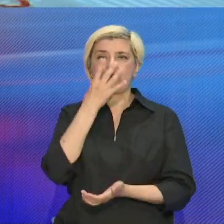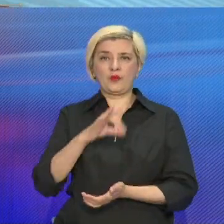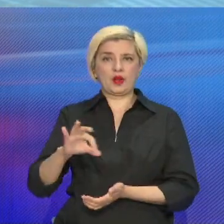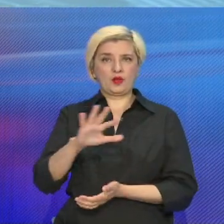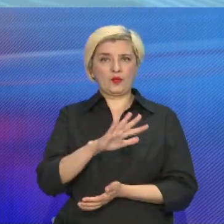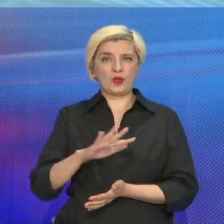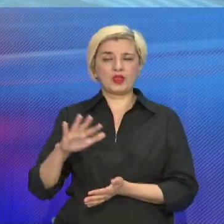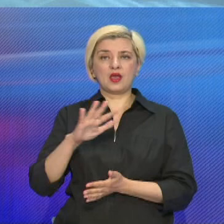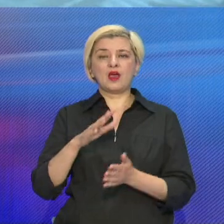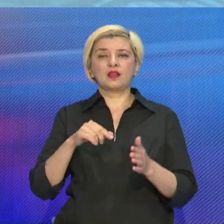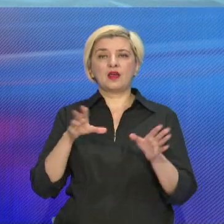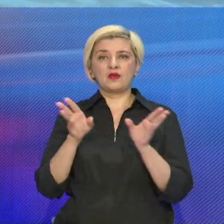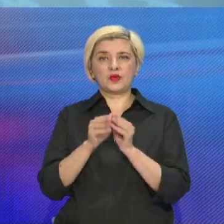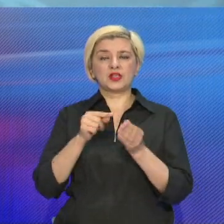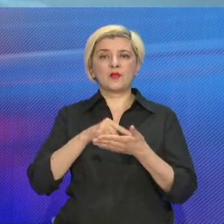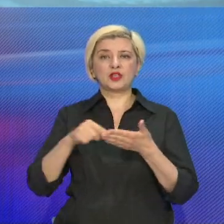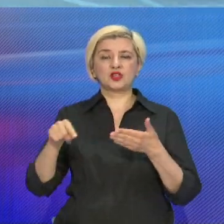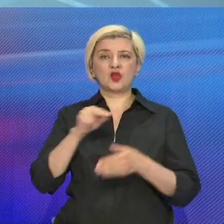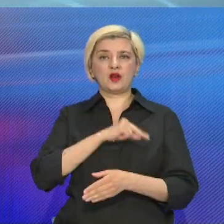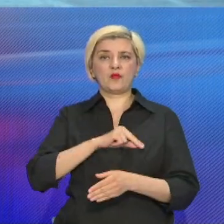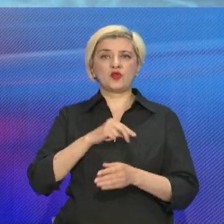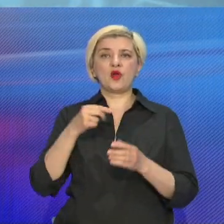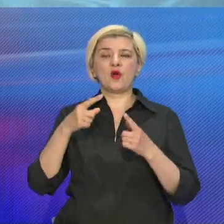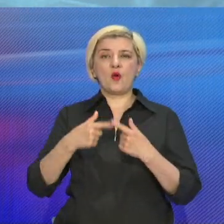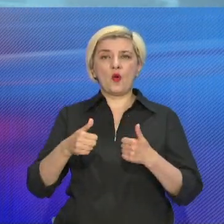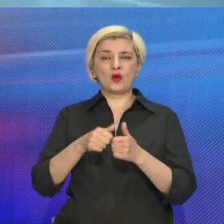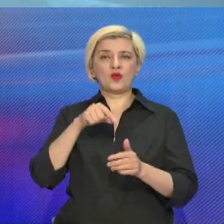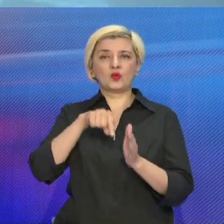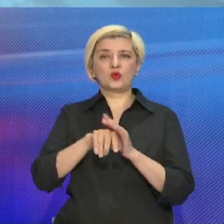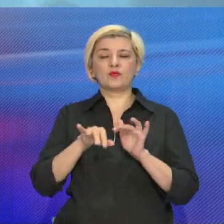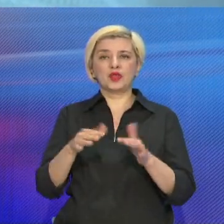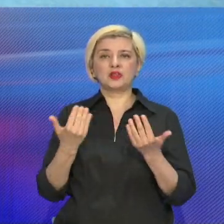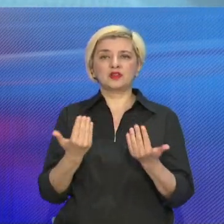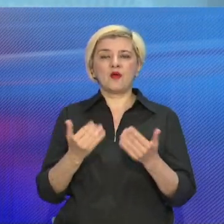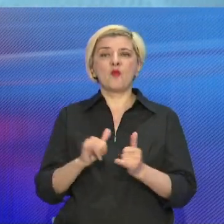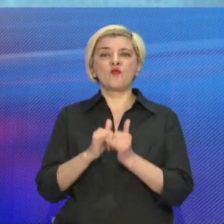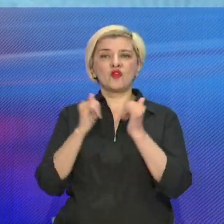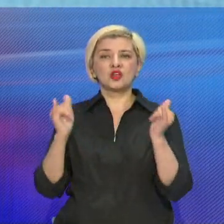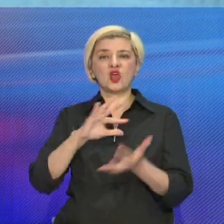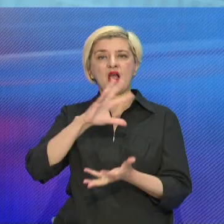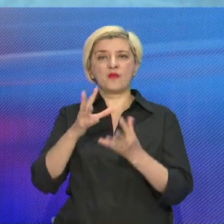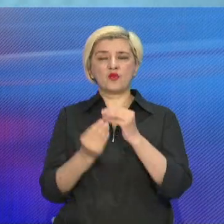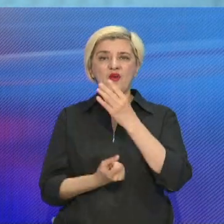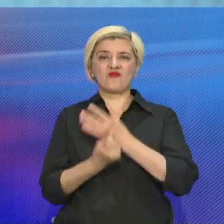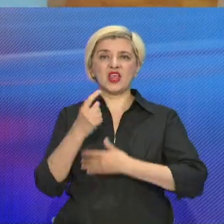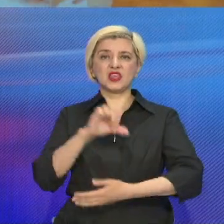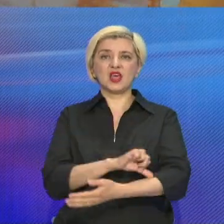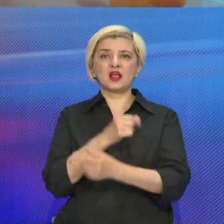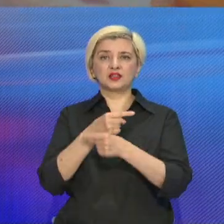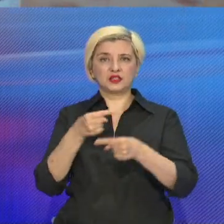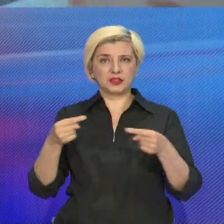означают супрацовники органов внутренних справ, сёлета значно повеличились объемы выявленных наркотичных сродков и психотропных